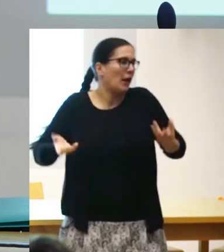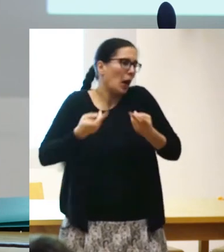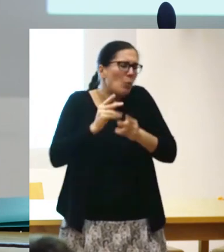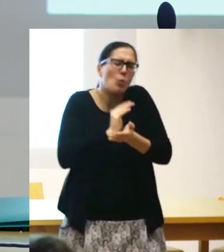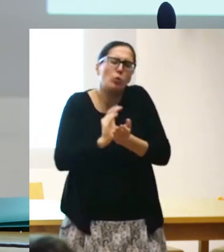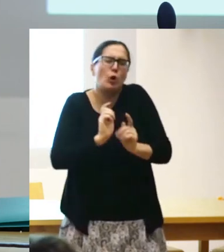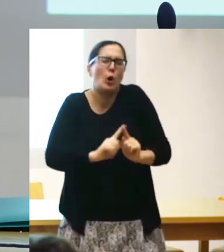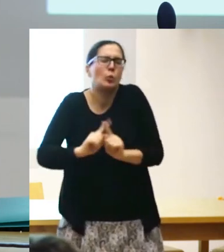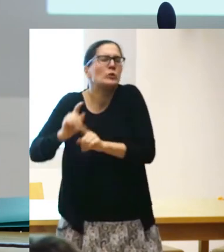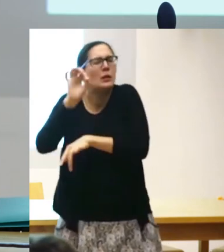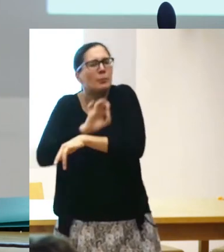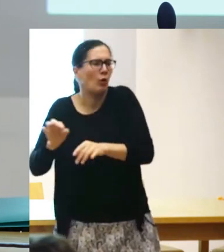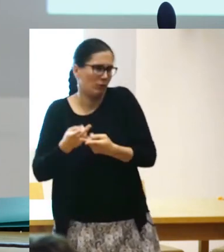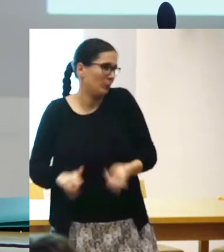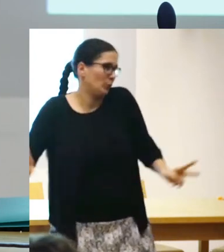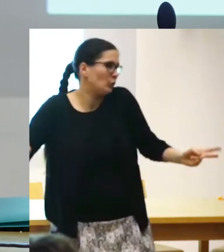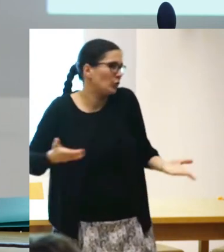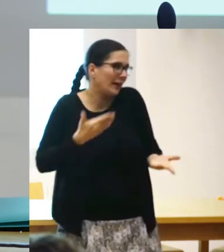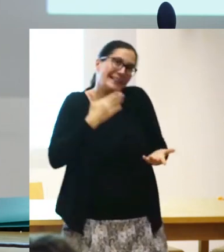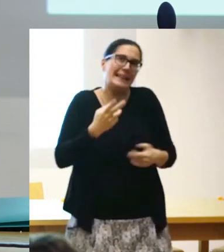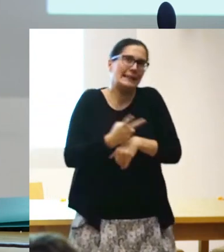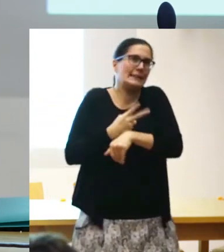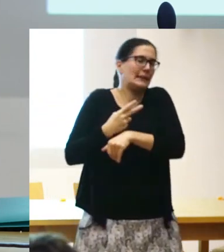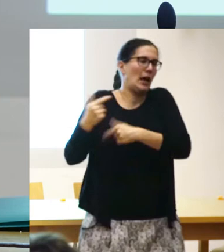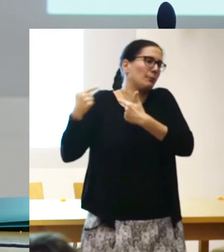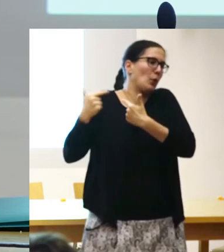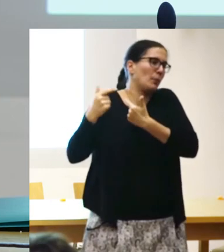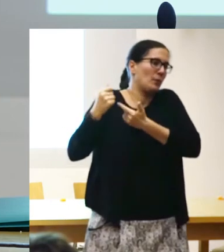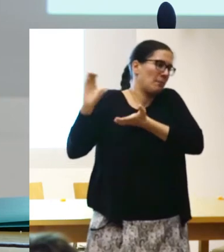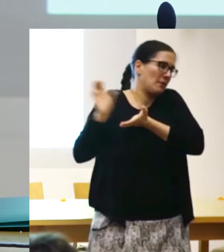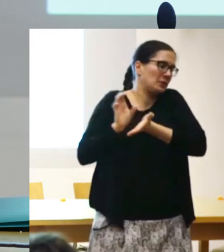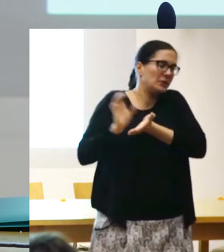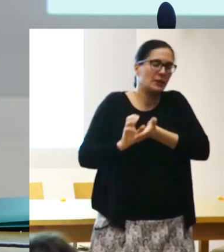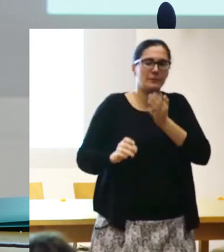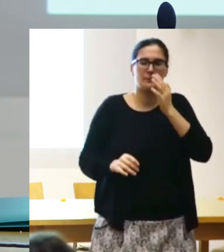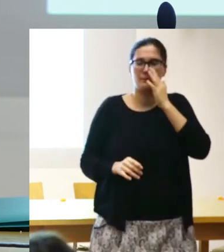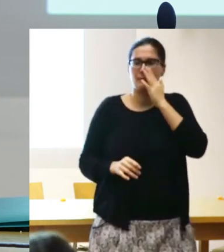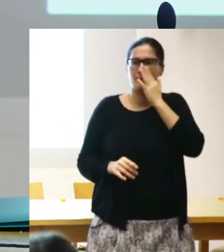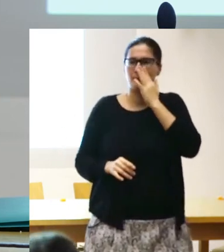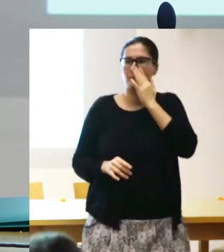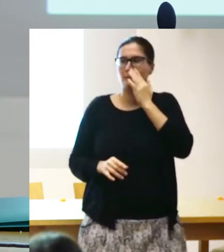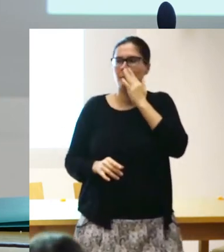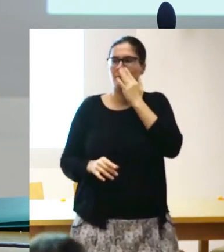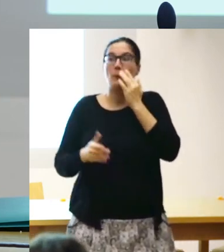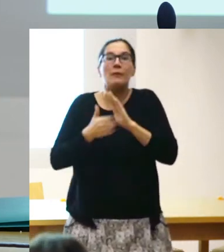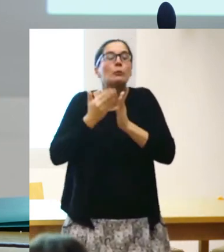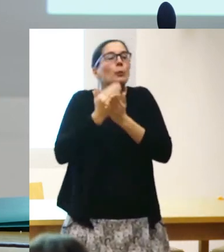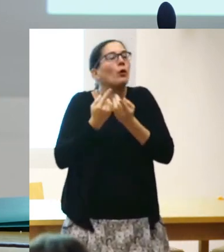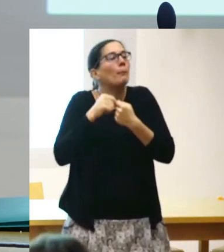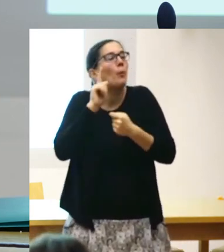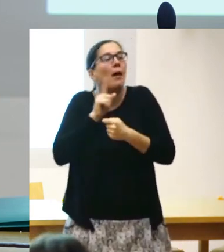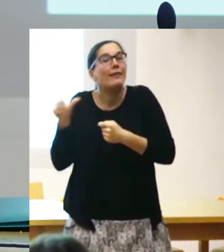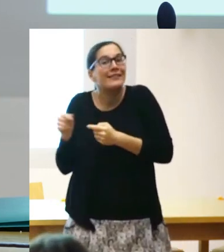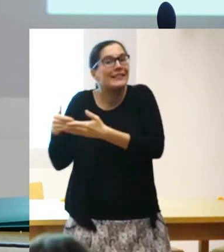programům věnoval. Od, já nevím, programů pro matky s dětmi, které,